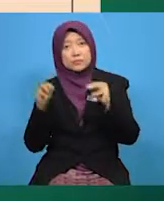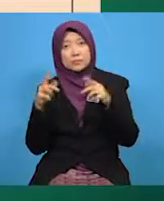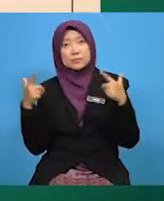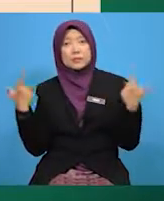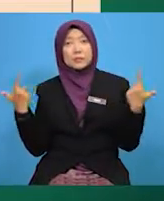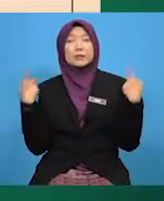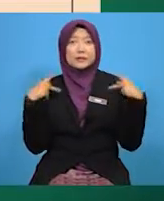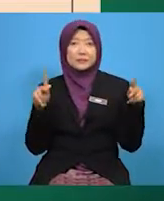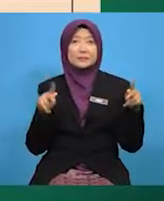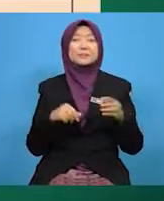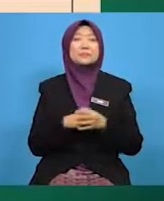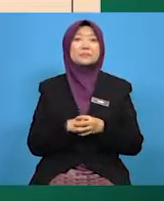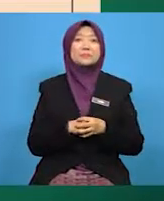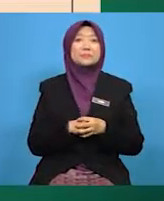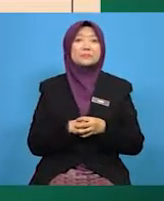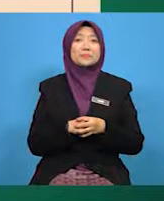kedai perabot.